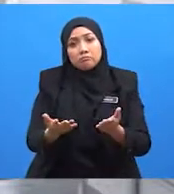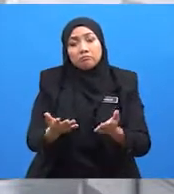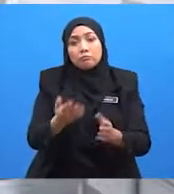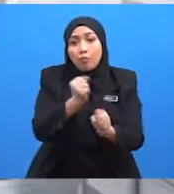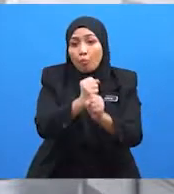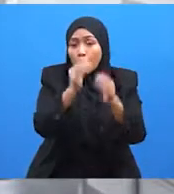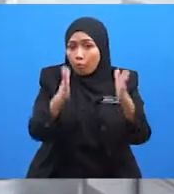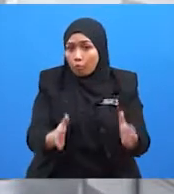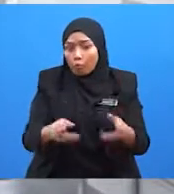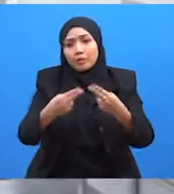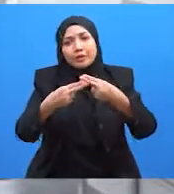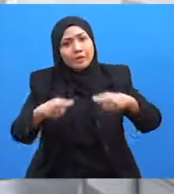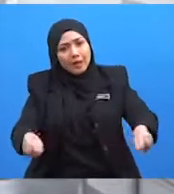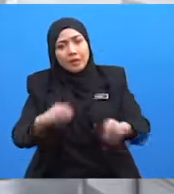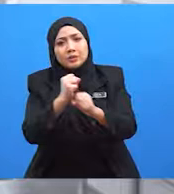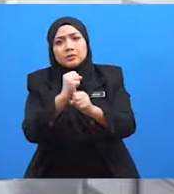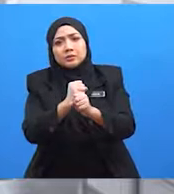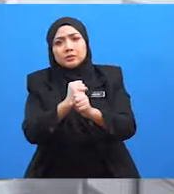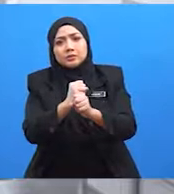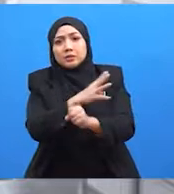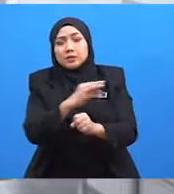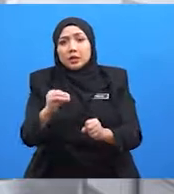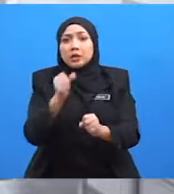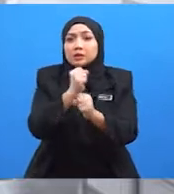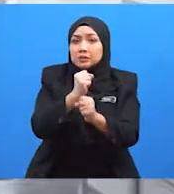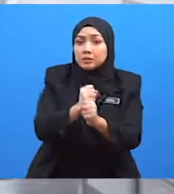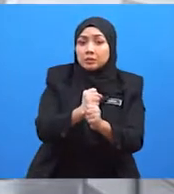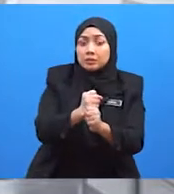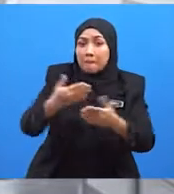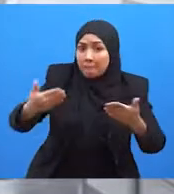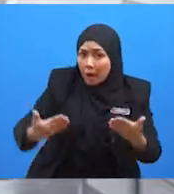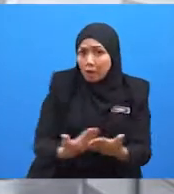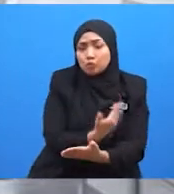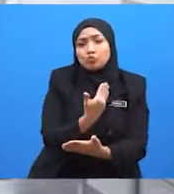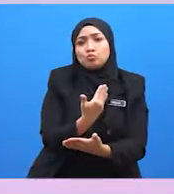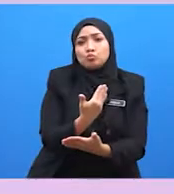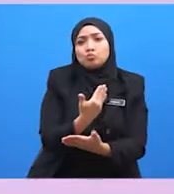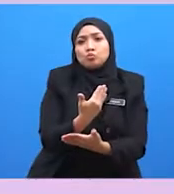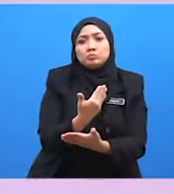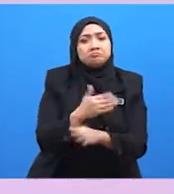pekerjaan sementara pekerja yang baru tidak memperolehi pekerjaan.